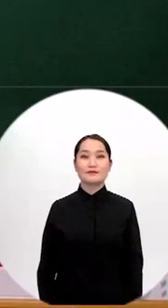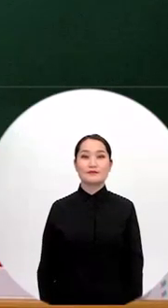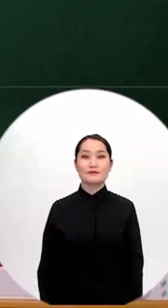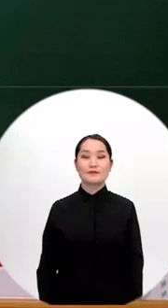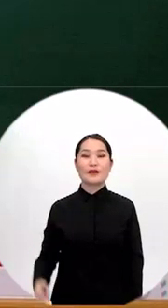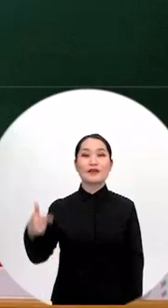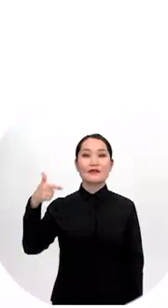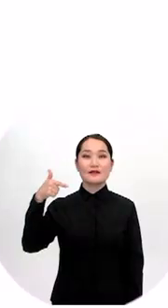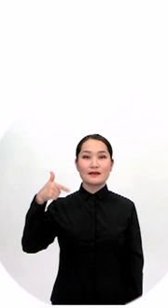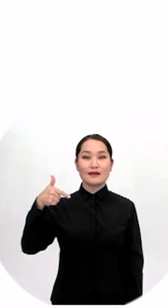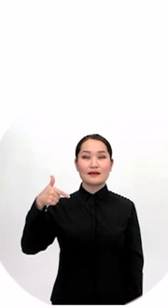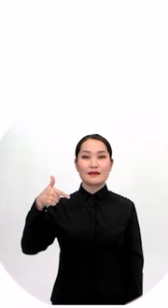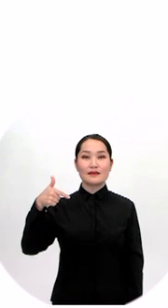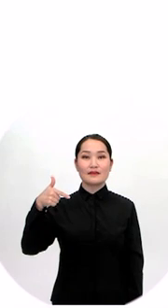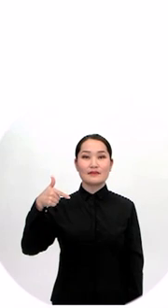К.